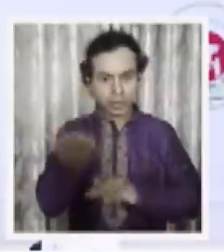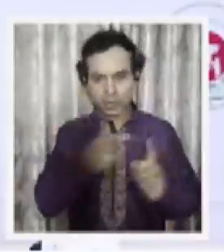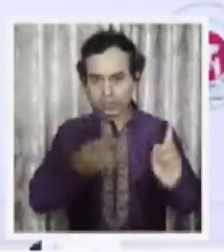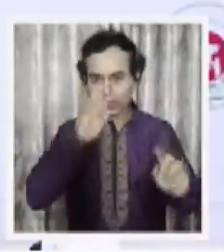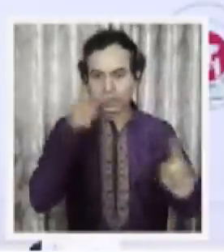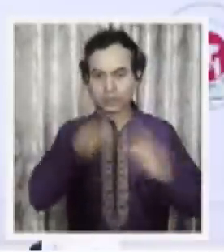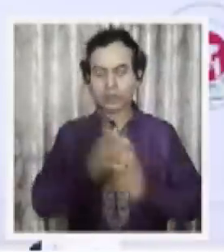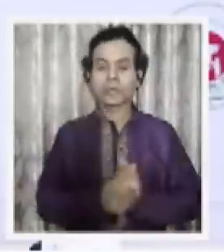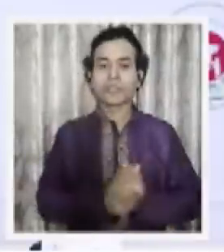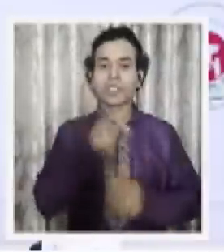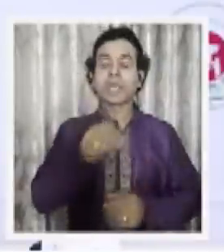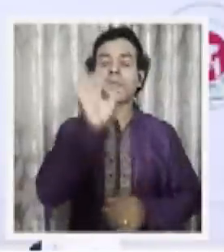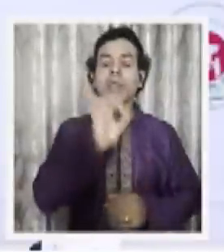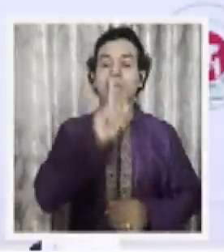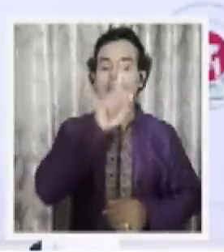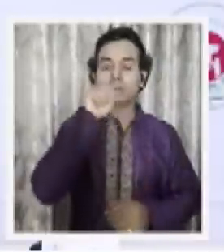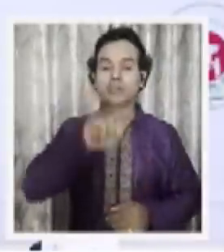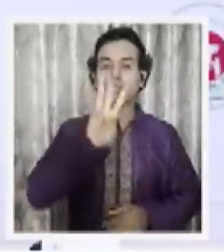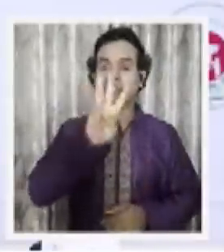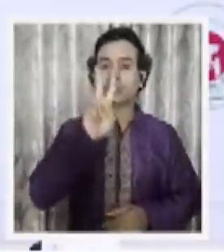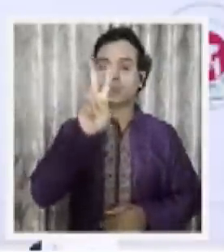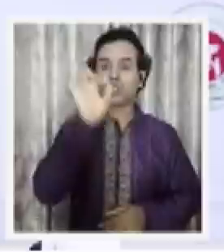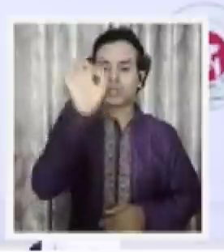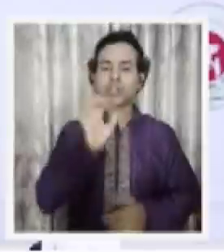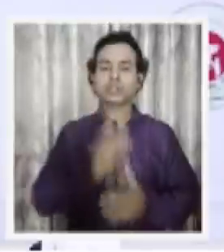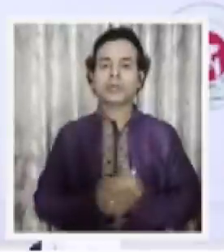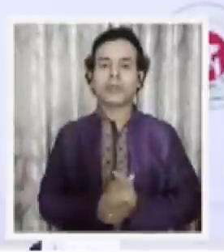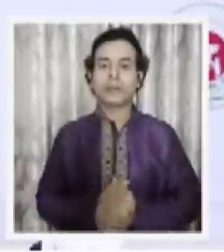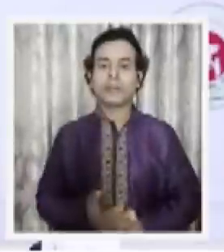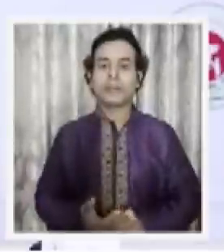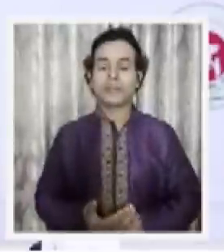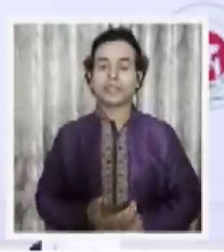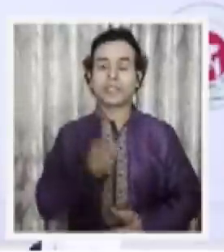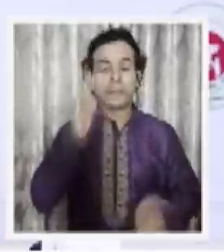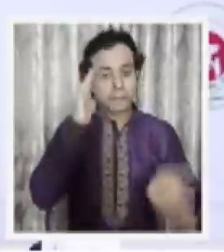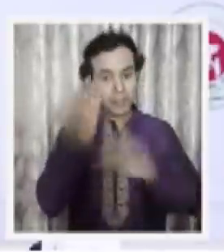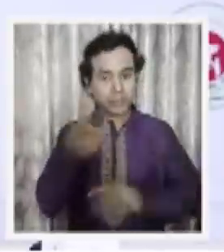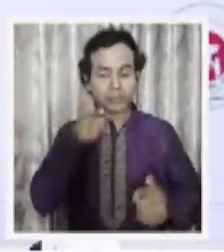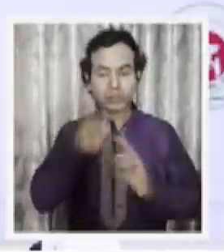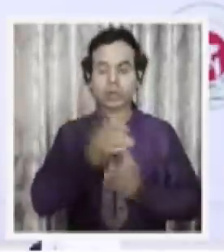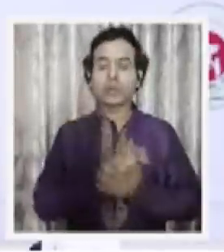3,267 জন কোভিড-19 আক্রান্ত হয়ে। শনাক্ত বিবেচনায় মৃত্যুর হার 1.32%।